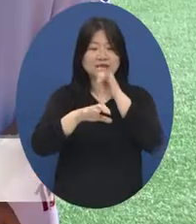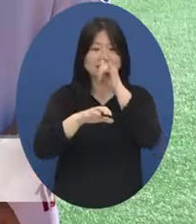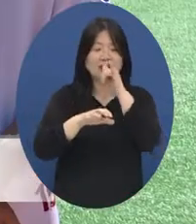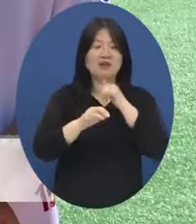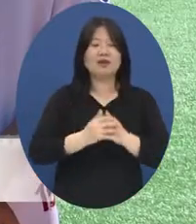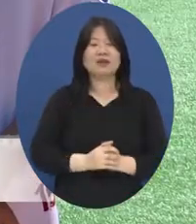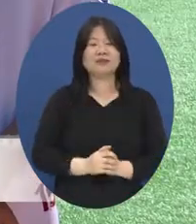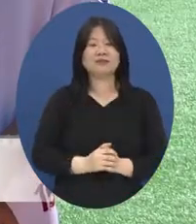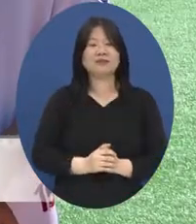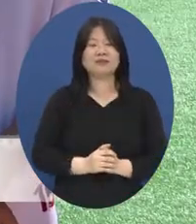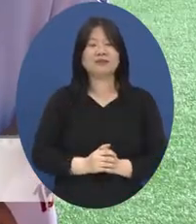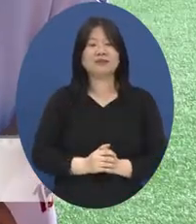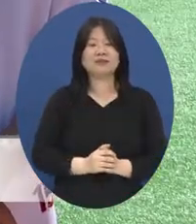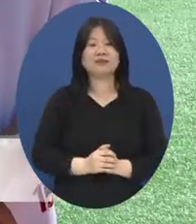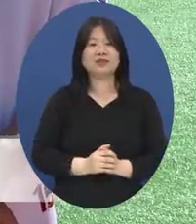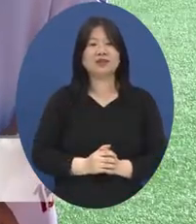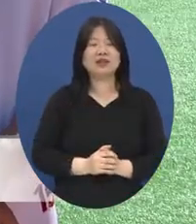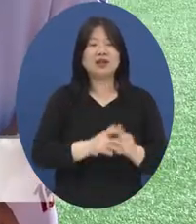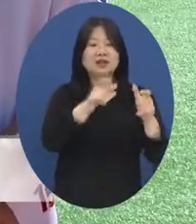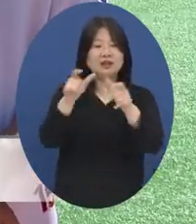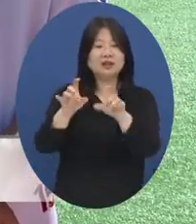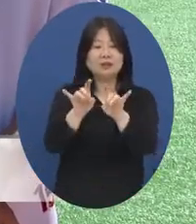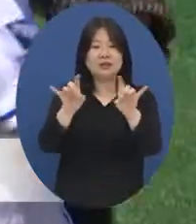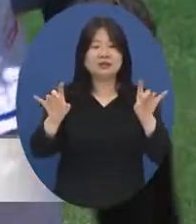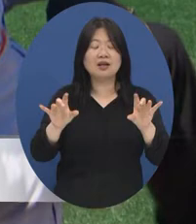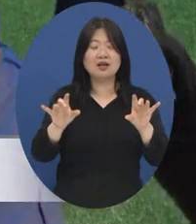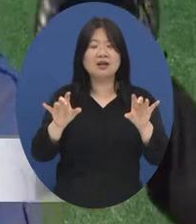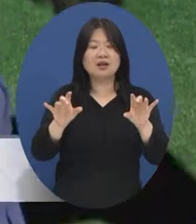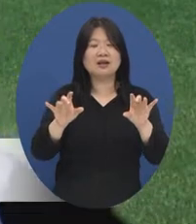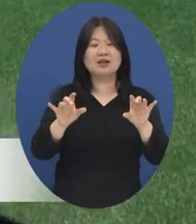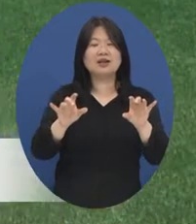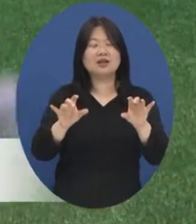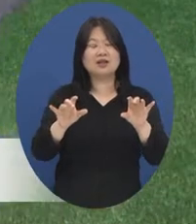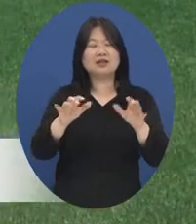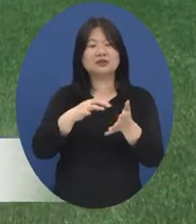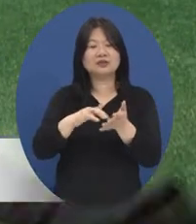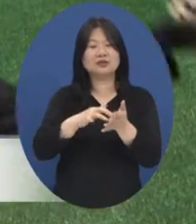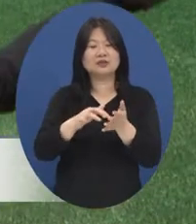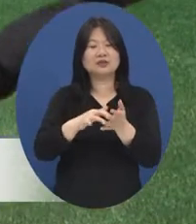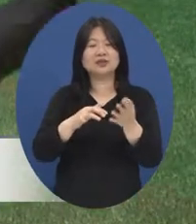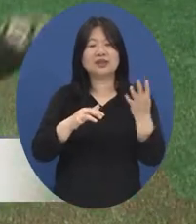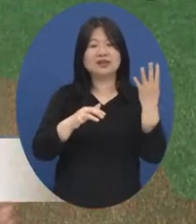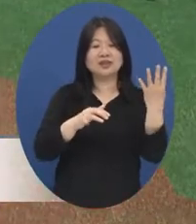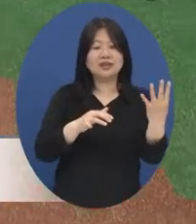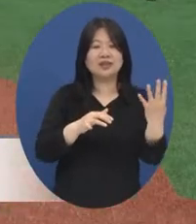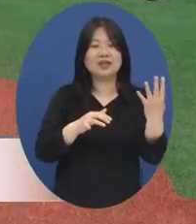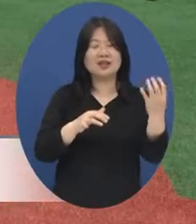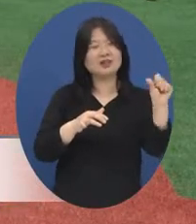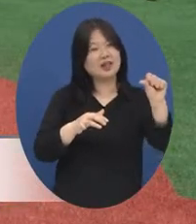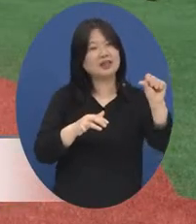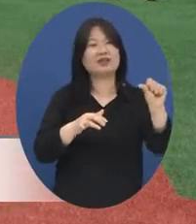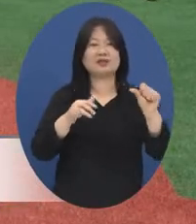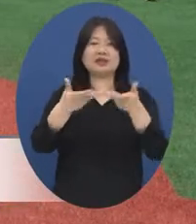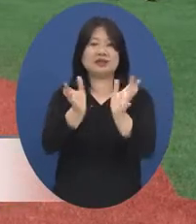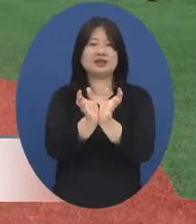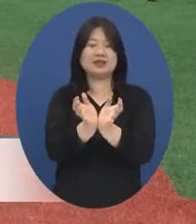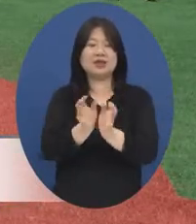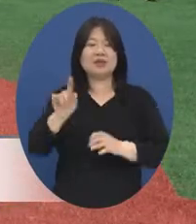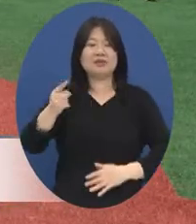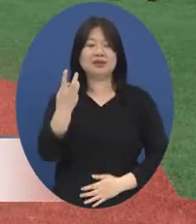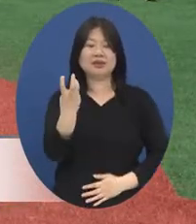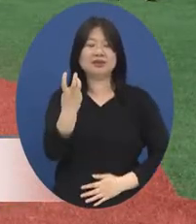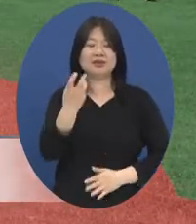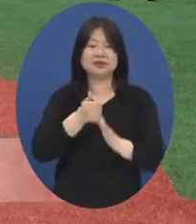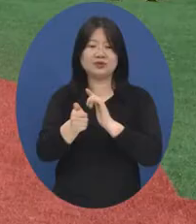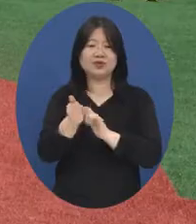고양 위너스, 파주 챌린저스, 그리고 새롭게 창단한 성남 맥파이스와 용인 빠따영 등총 5개 팀, 130여